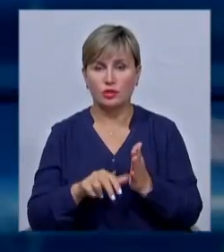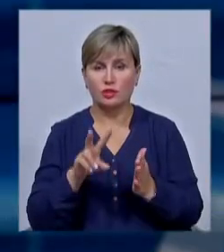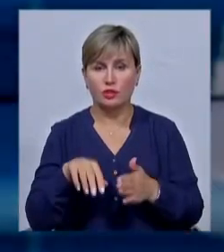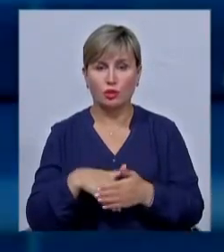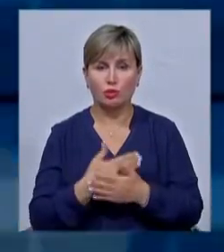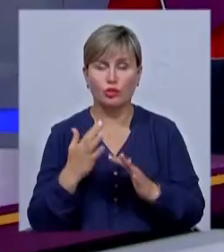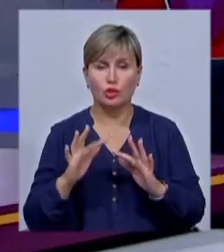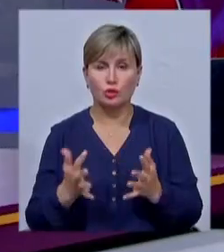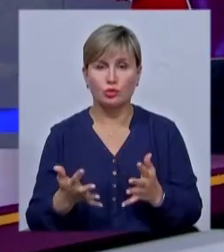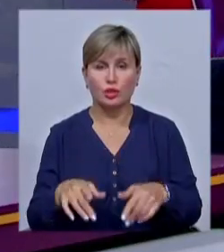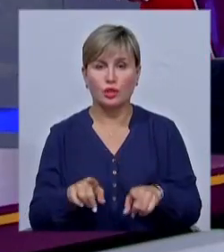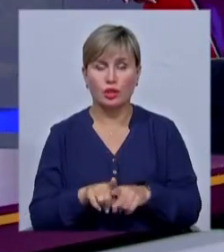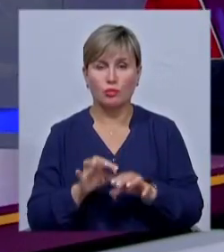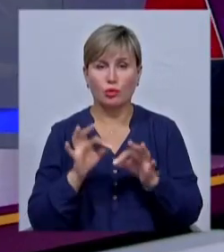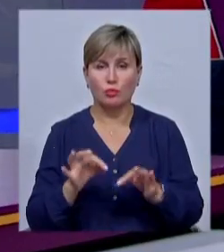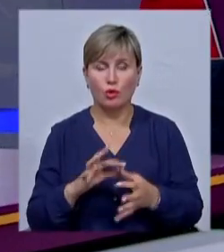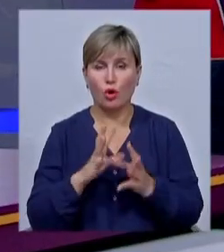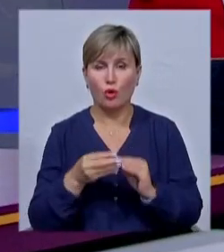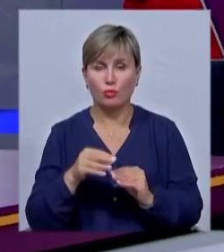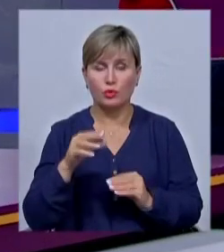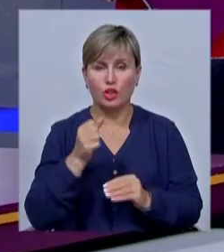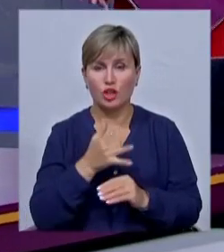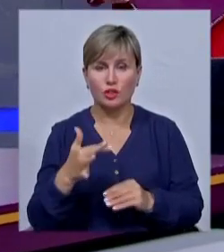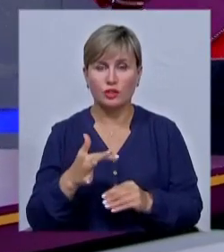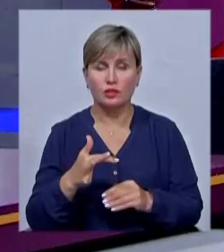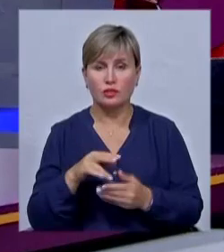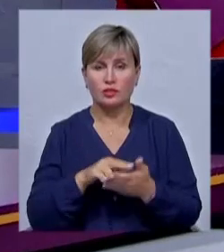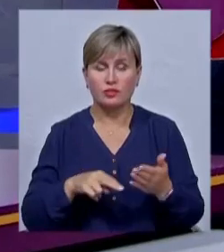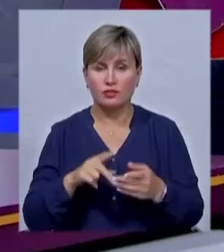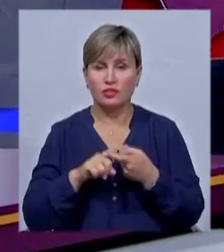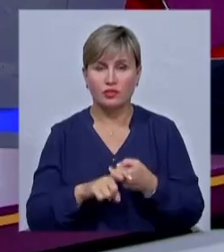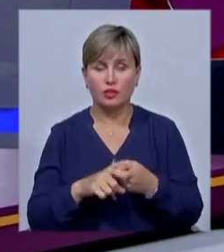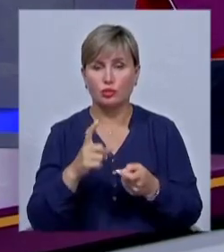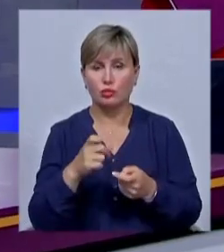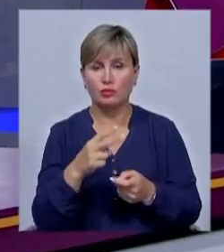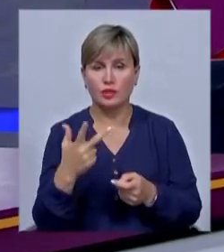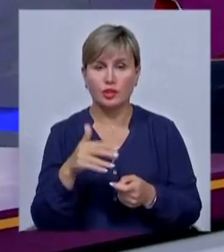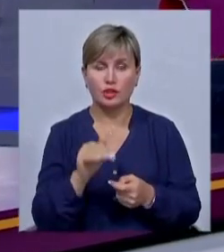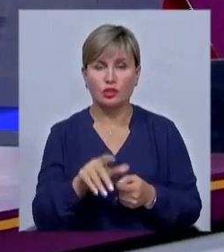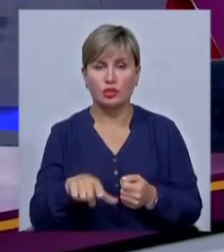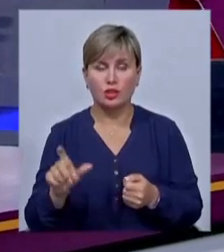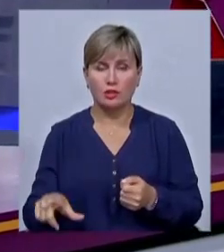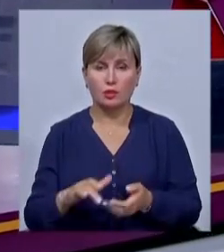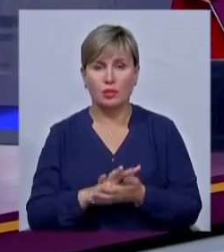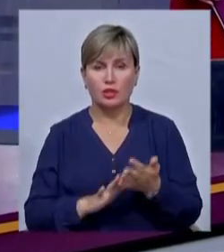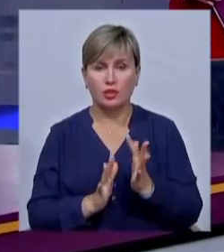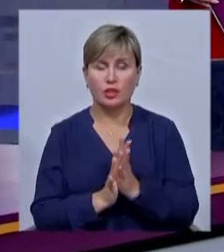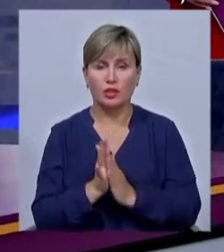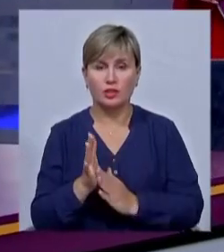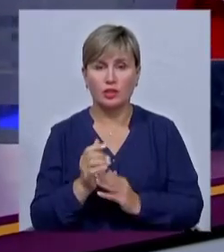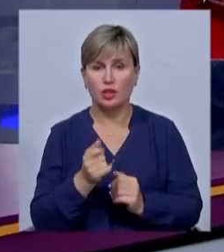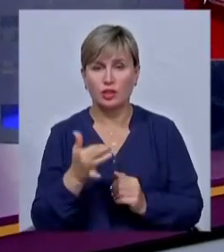новых случая таким образом общее количество инфицированных превысило сто двадцать три тысячи человек продолжает расти и